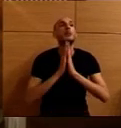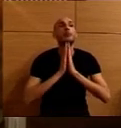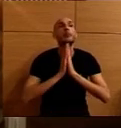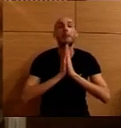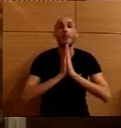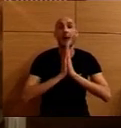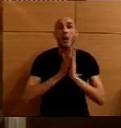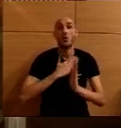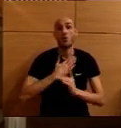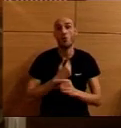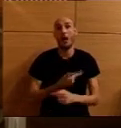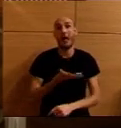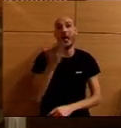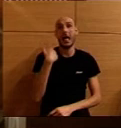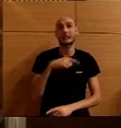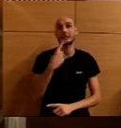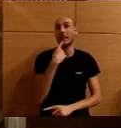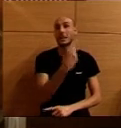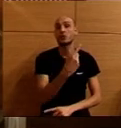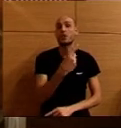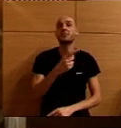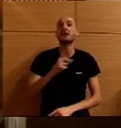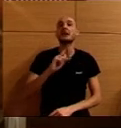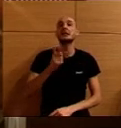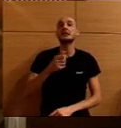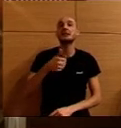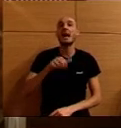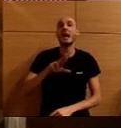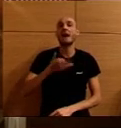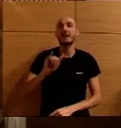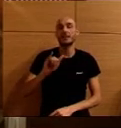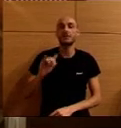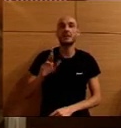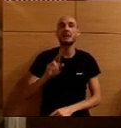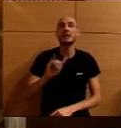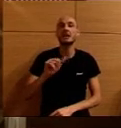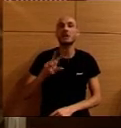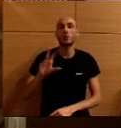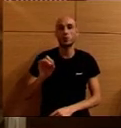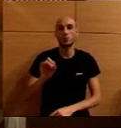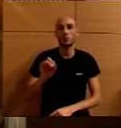dit antes, que no puc contestar-li, Xavi Rius, el diputat de Compromís. Mire,